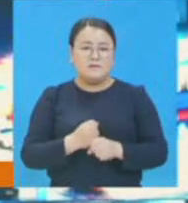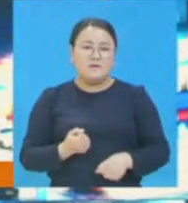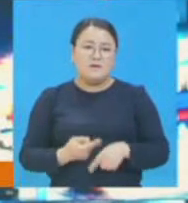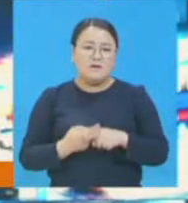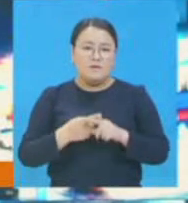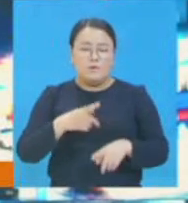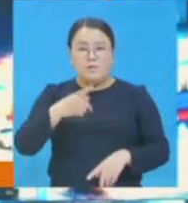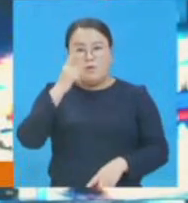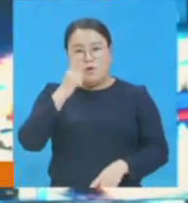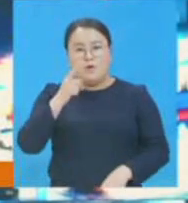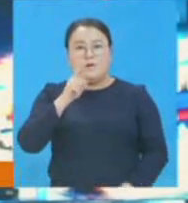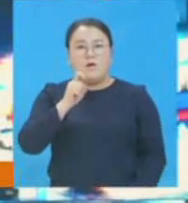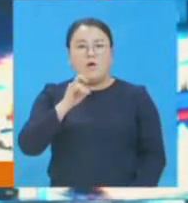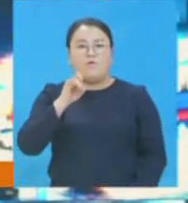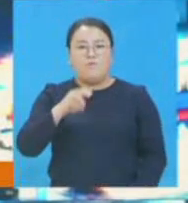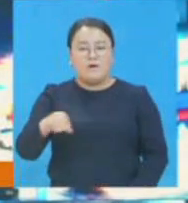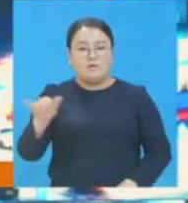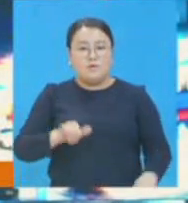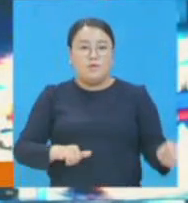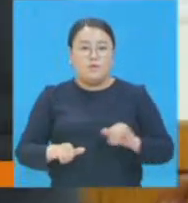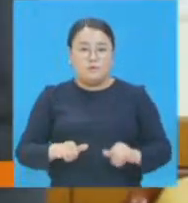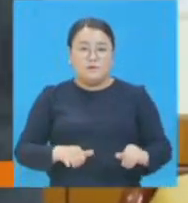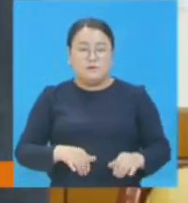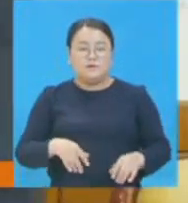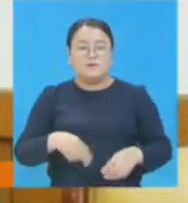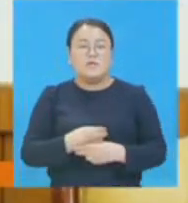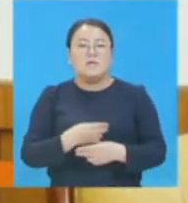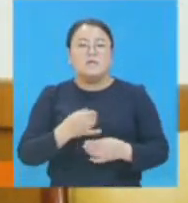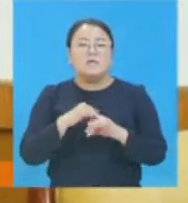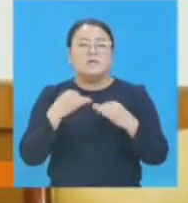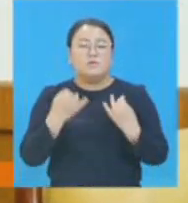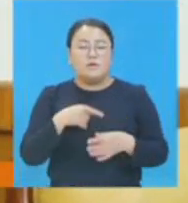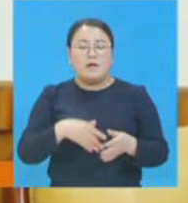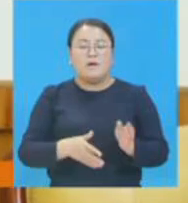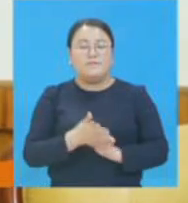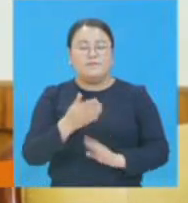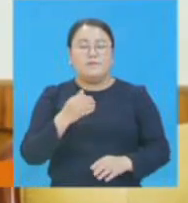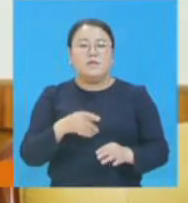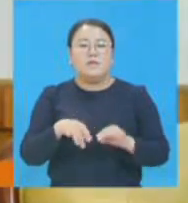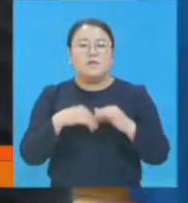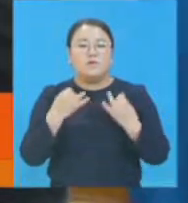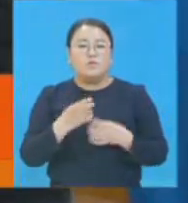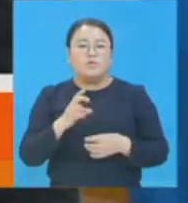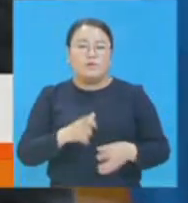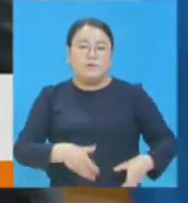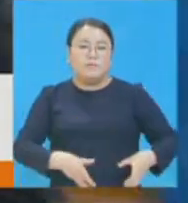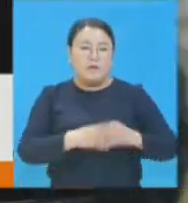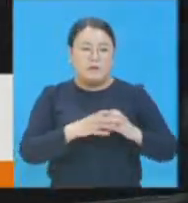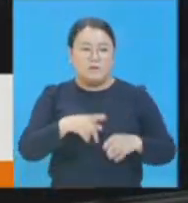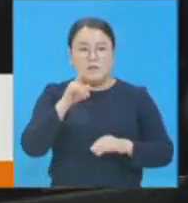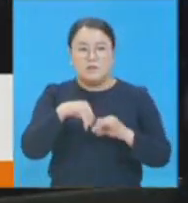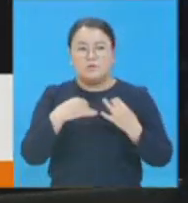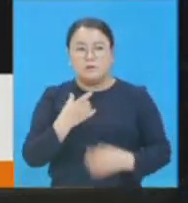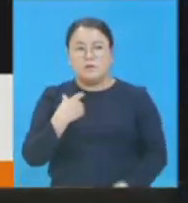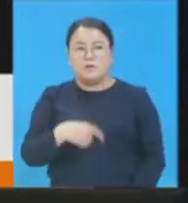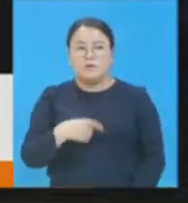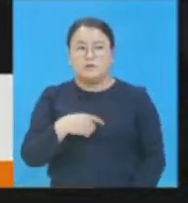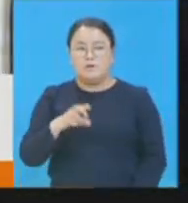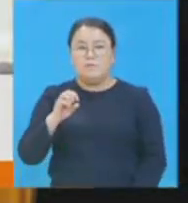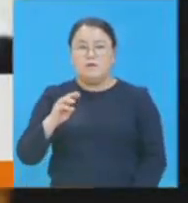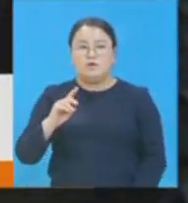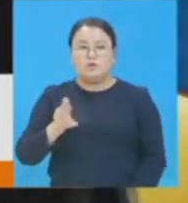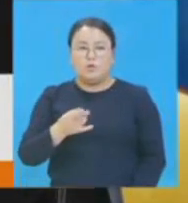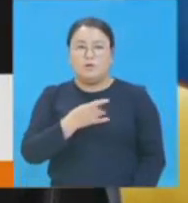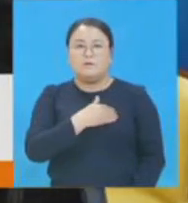Хорватын парламентын бүлэг идэвхтэй ажиллахаар болсон байна. Монгол улсын их хурлд Монгол Хорватын парламентын бүлэг байгуулагдж, улсын хурлын гишүүн Батчуугарыг даргаар